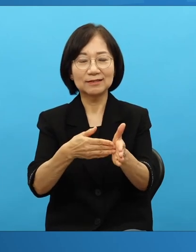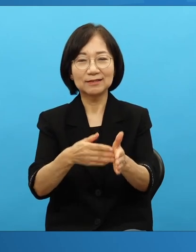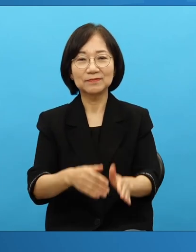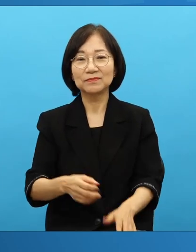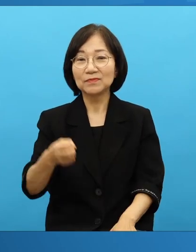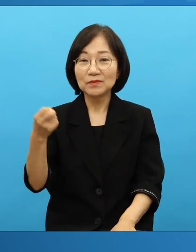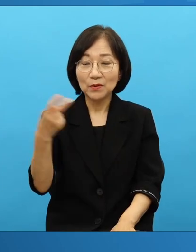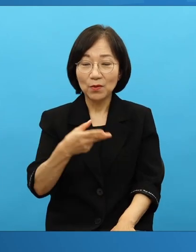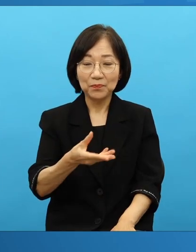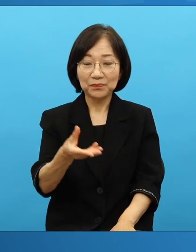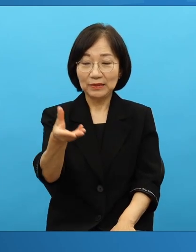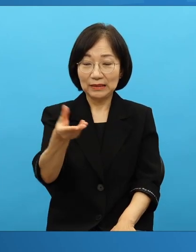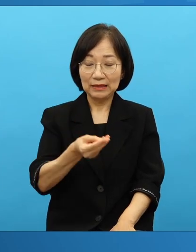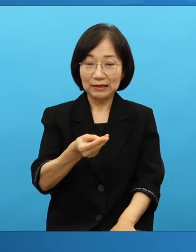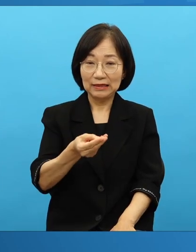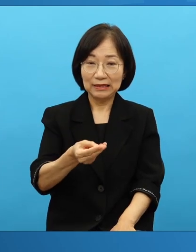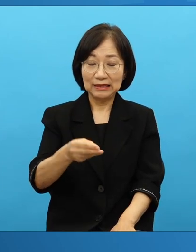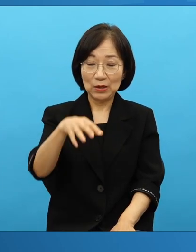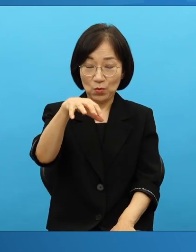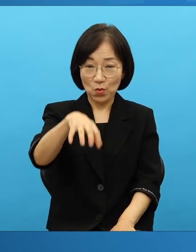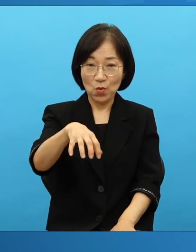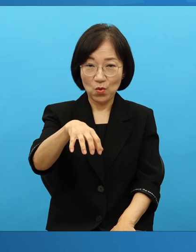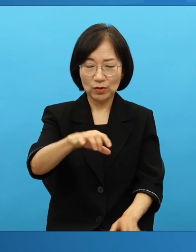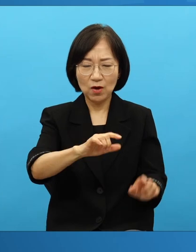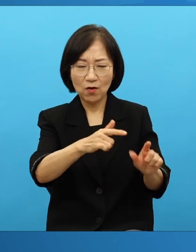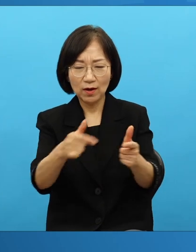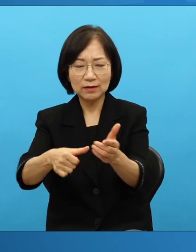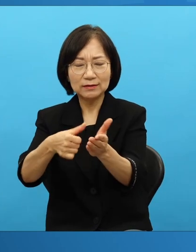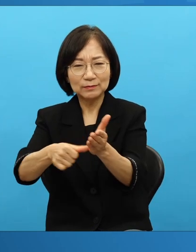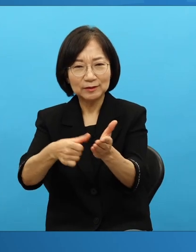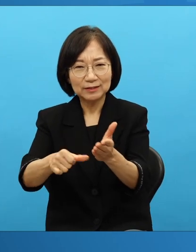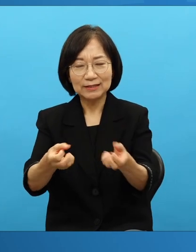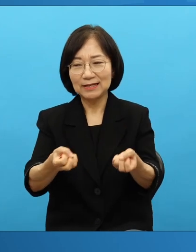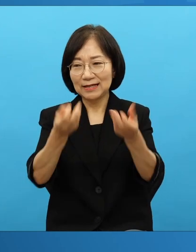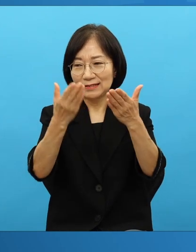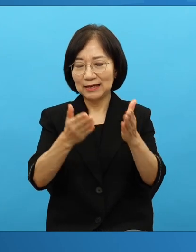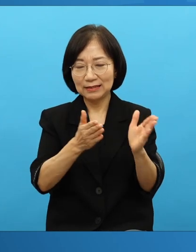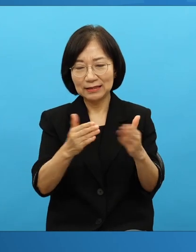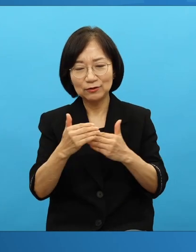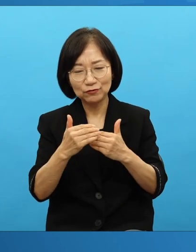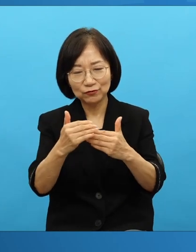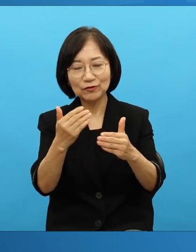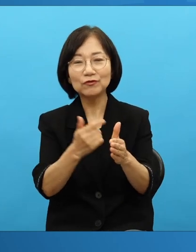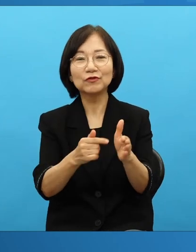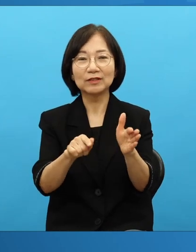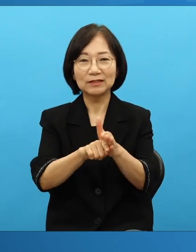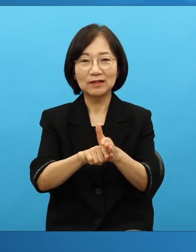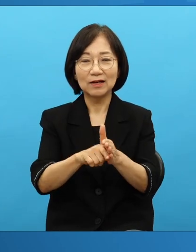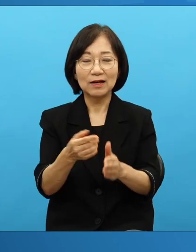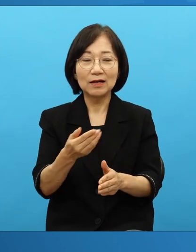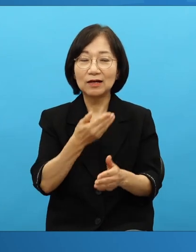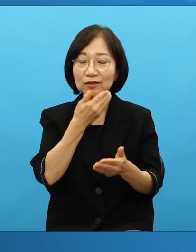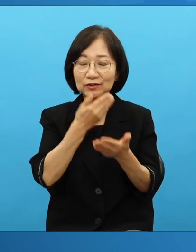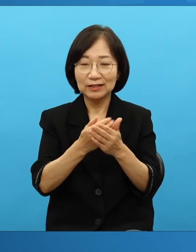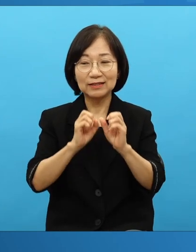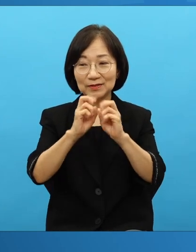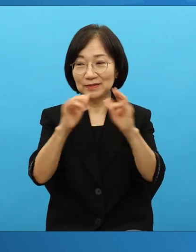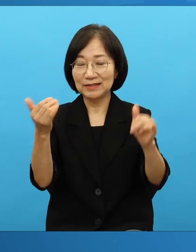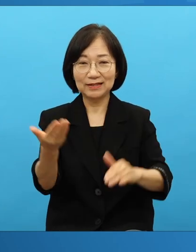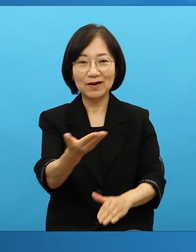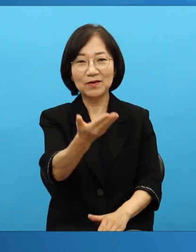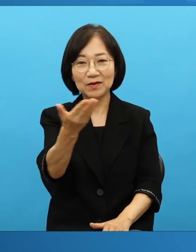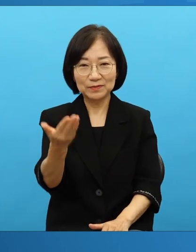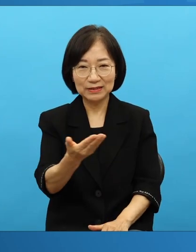또한 대회장 대여와 부대 시설 및 행사 진행을 위해 귀한 전도자분들의 시대